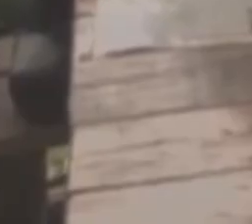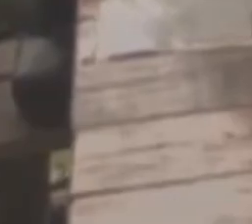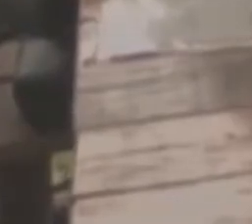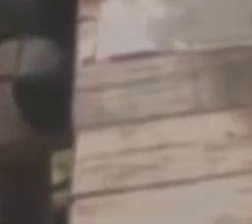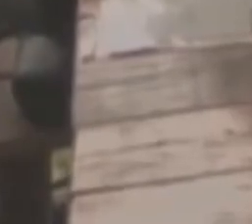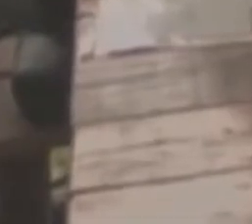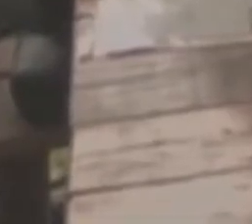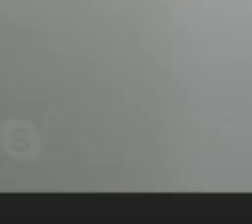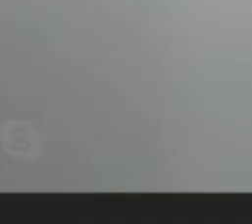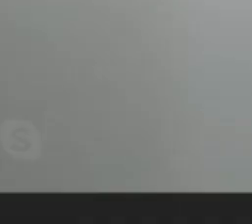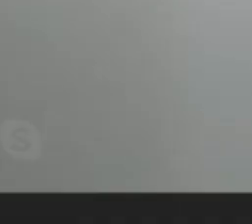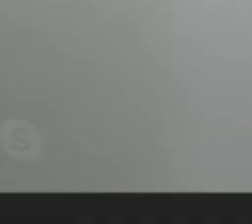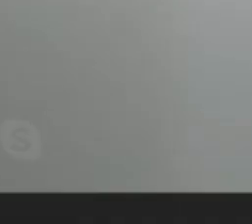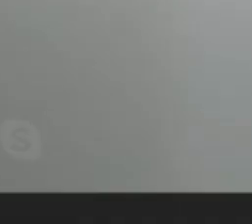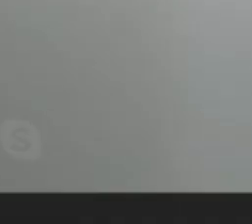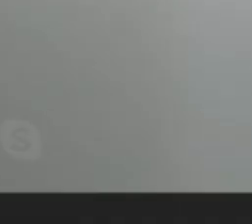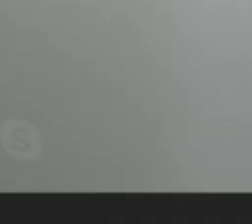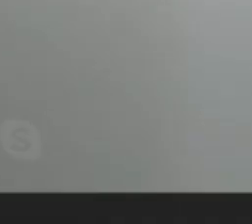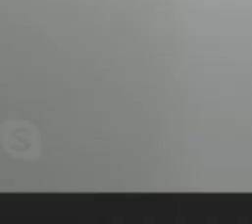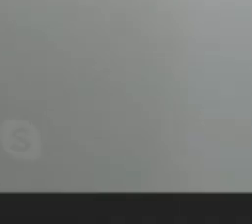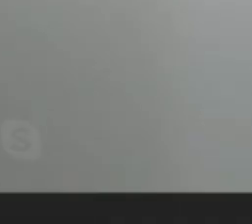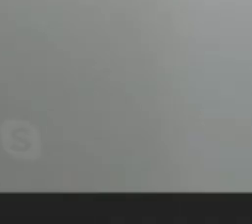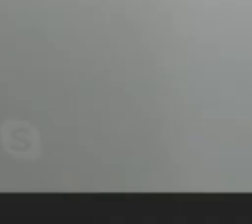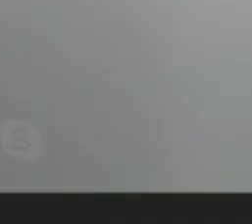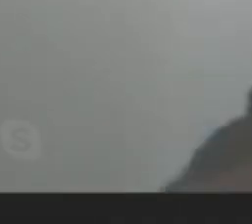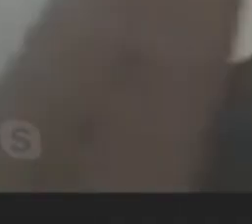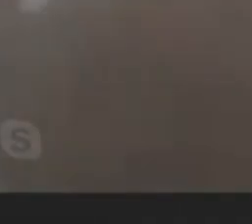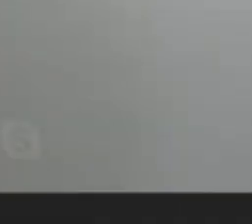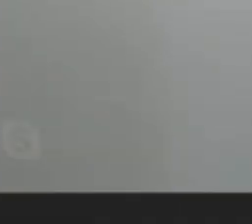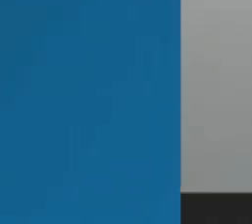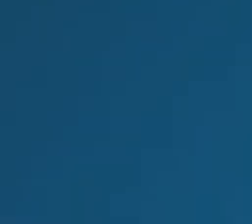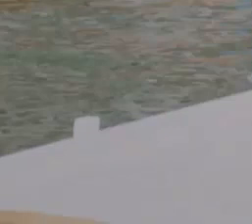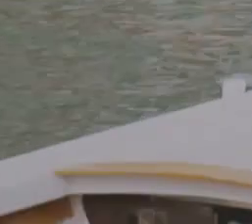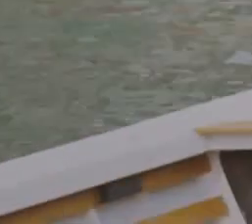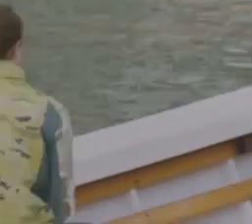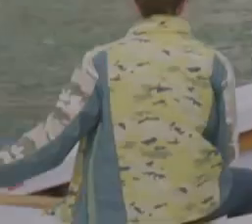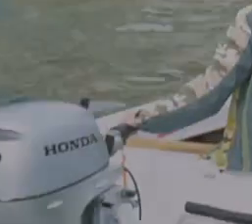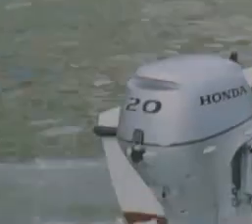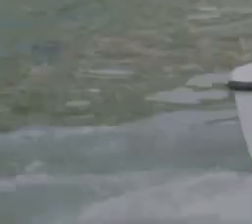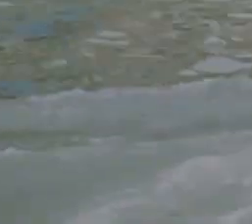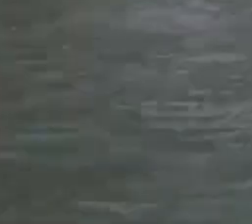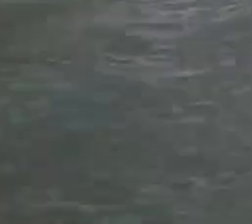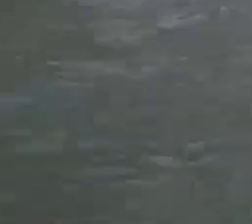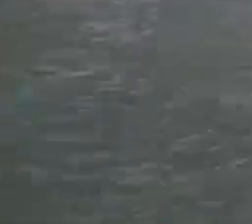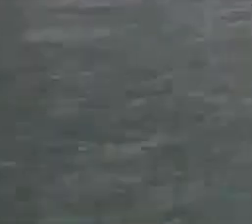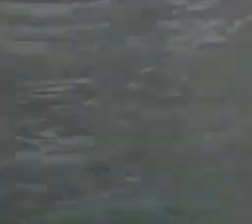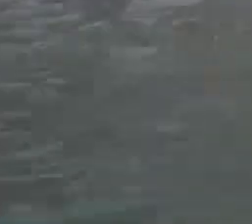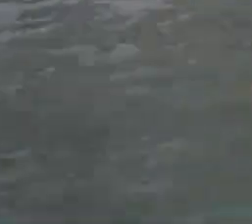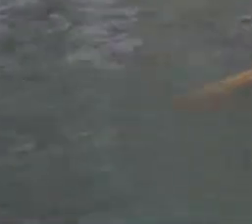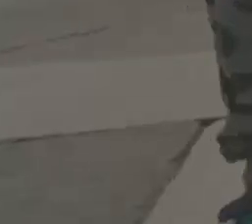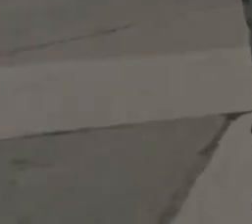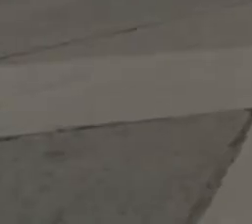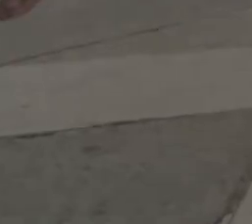של עונש מוות. If you send me back, I will die in the first day in my country. They are killing me. מהערב סדרת